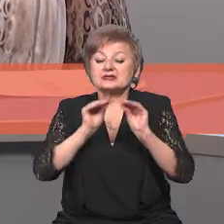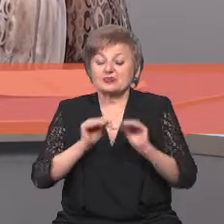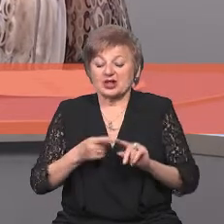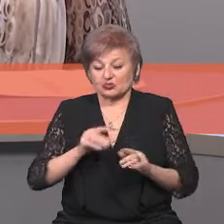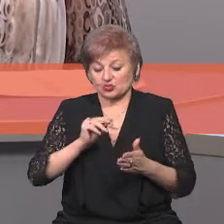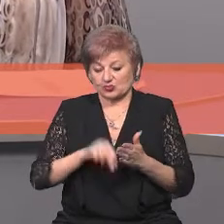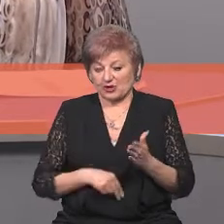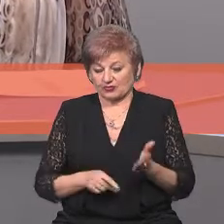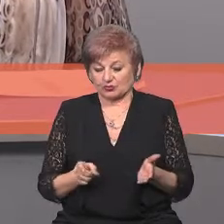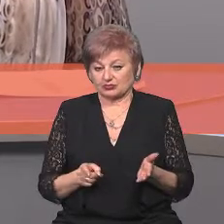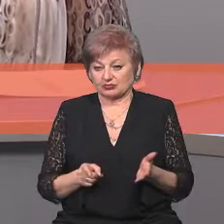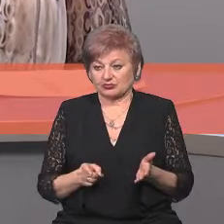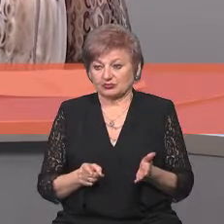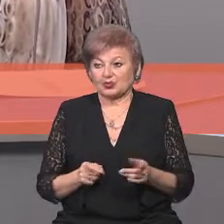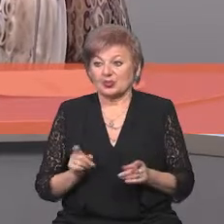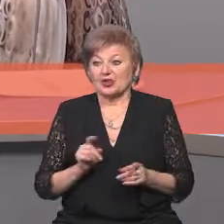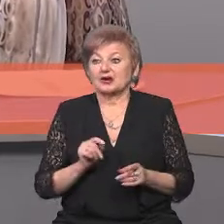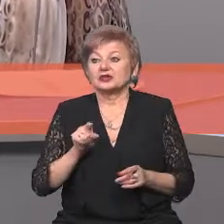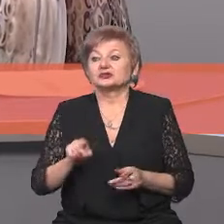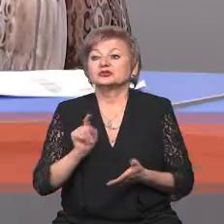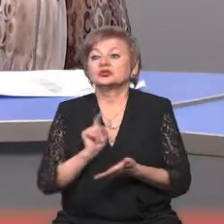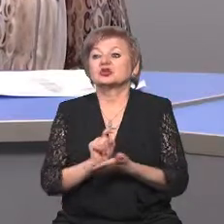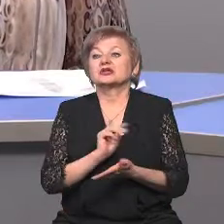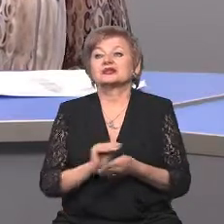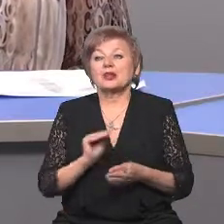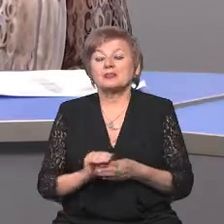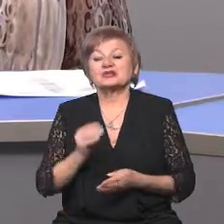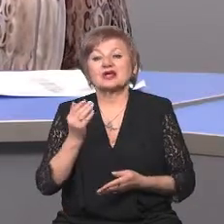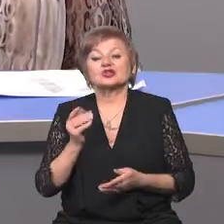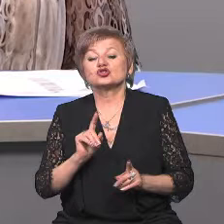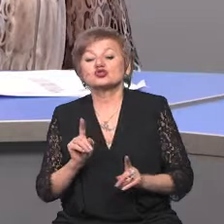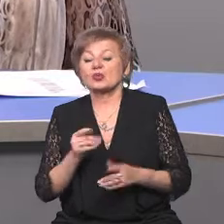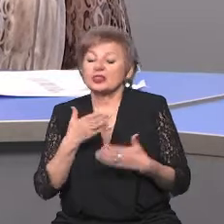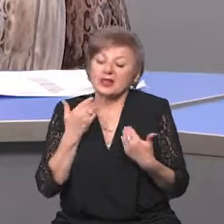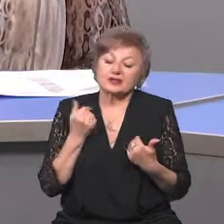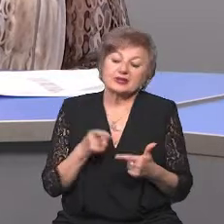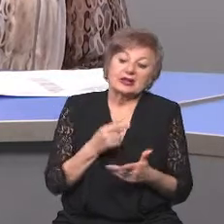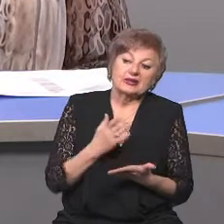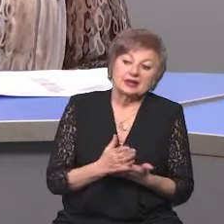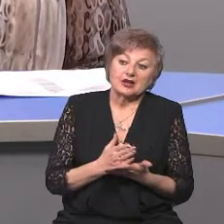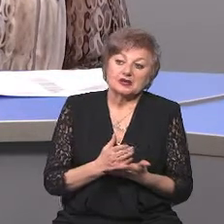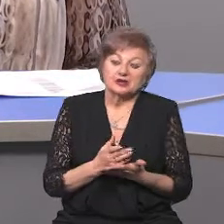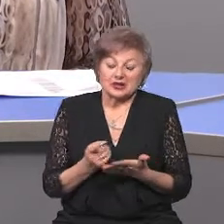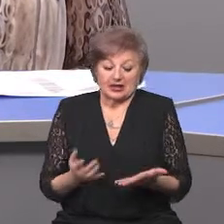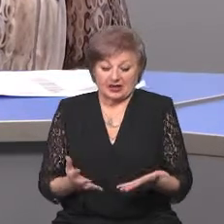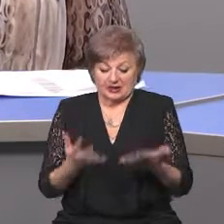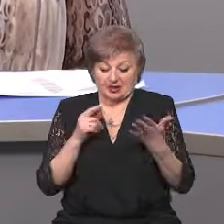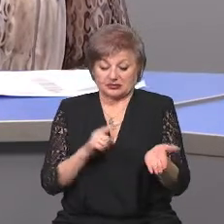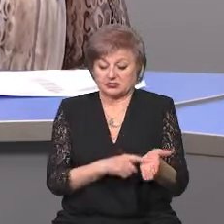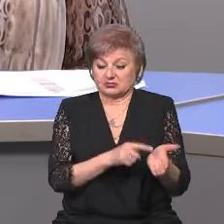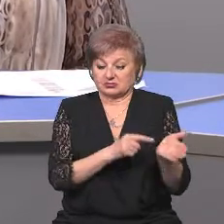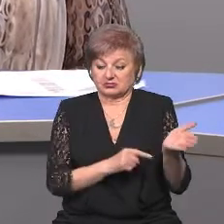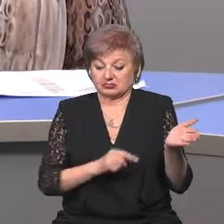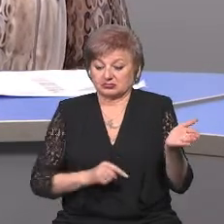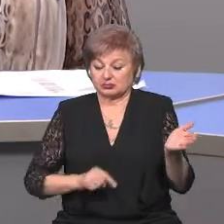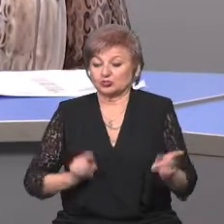взагалі не написано про те, що ви повинні написати, що яких щеплень немає чи є. Тут є чітко визначені пункти, що